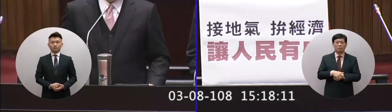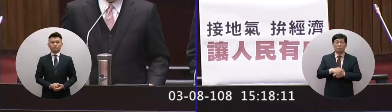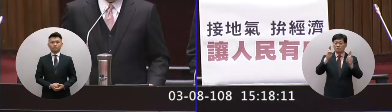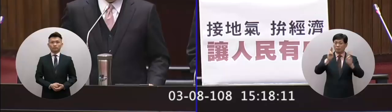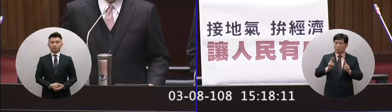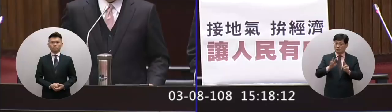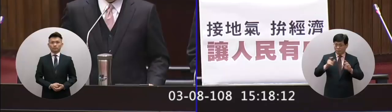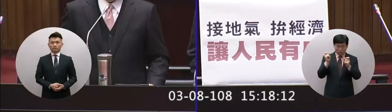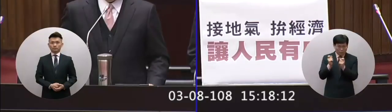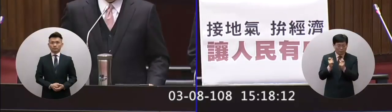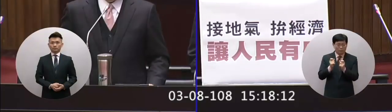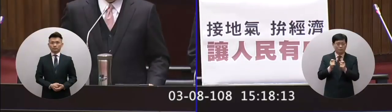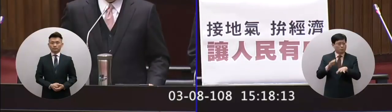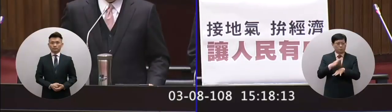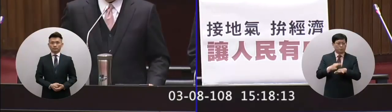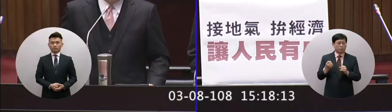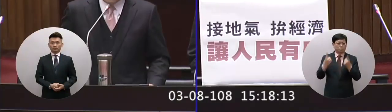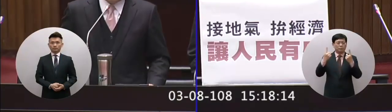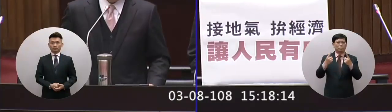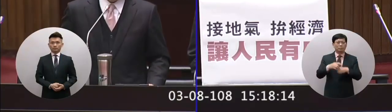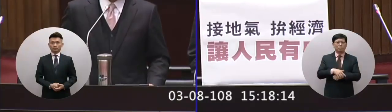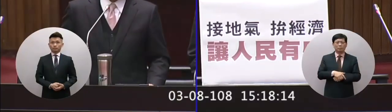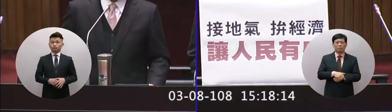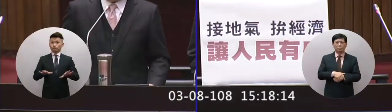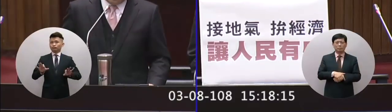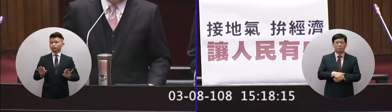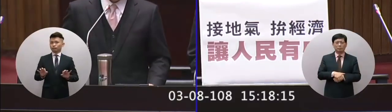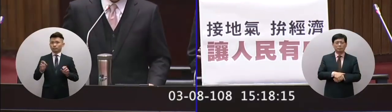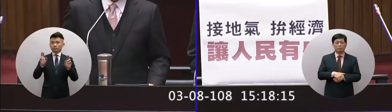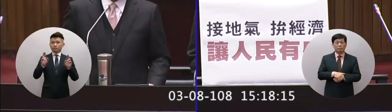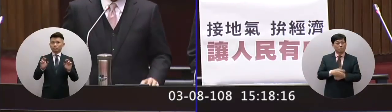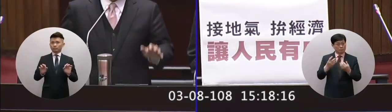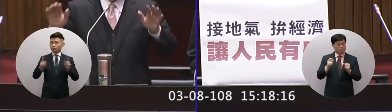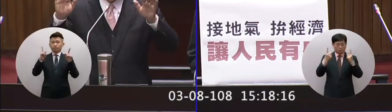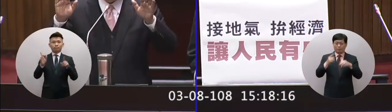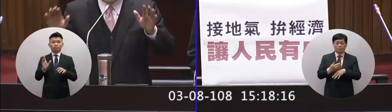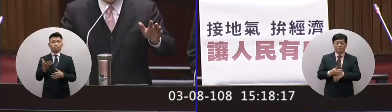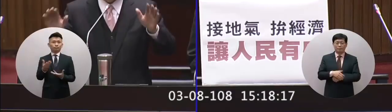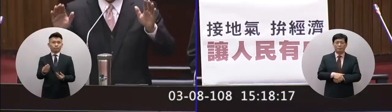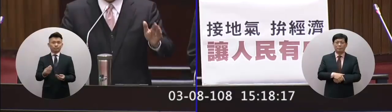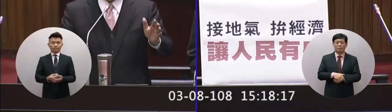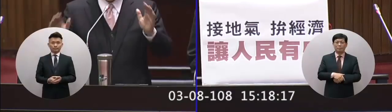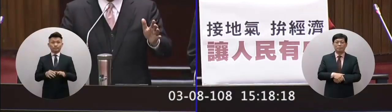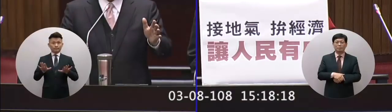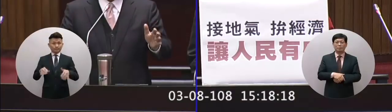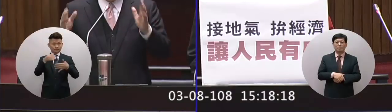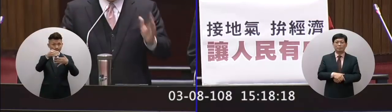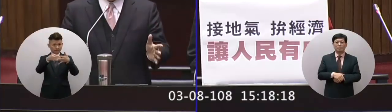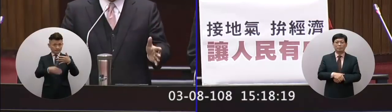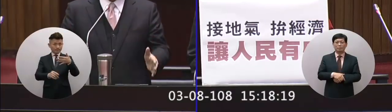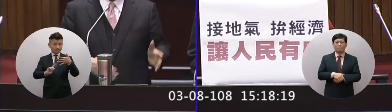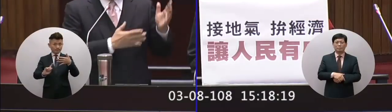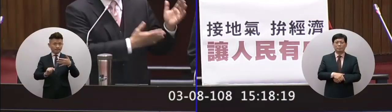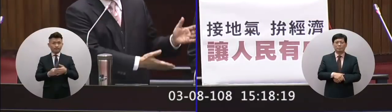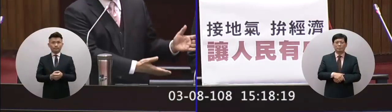个电价近期内不会涨，起码 我们现在没有要涨， 没有要涨嘛， 因为现在的条件